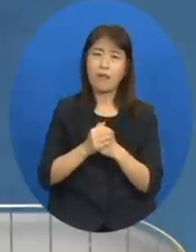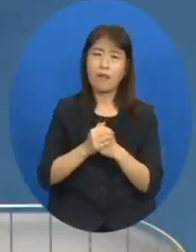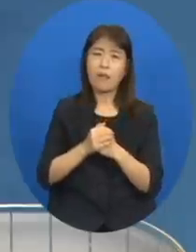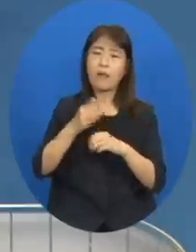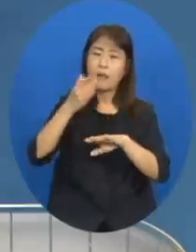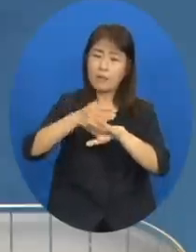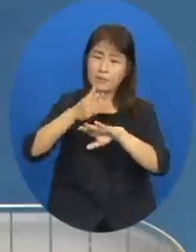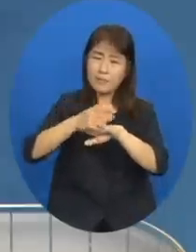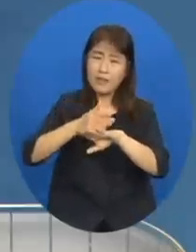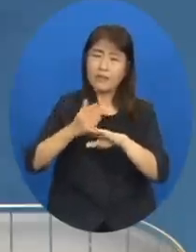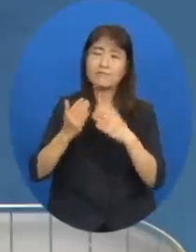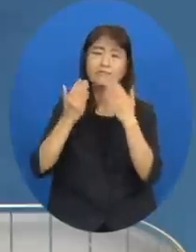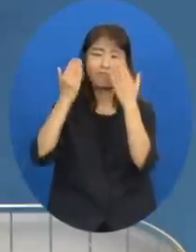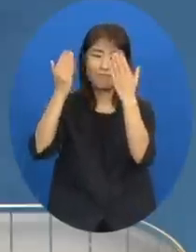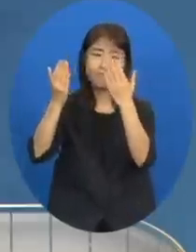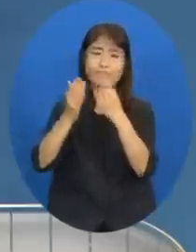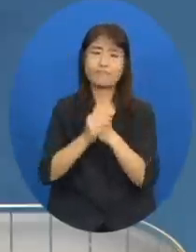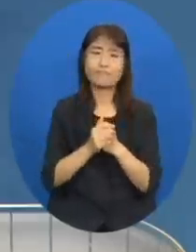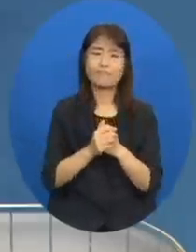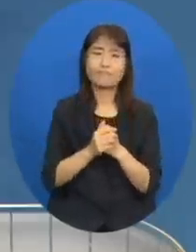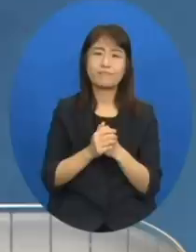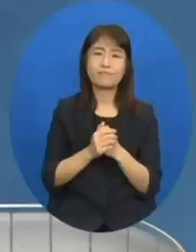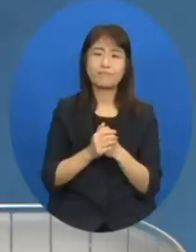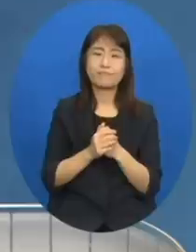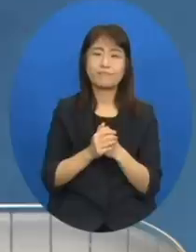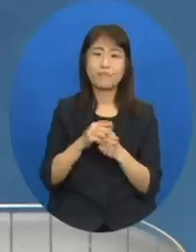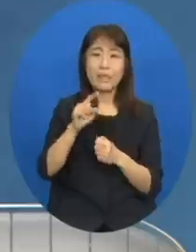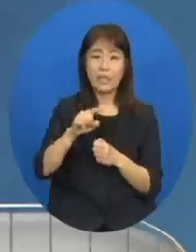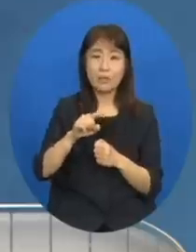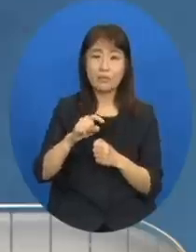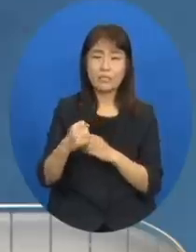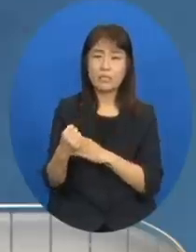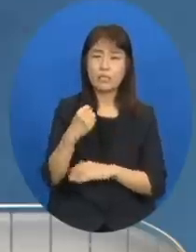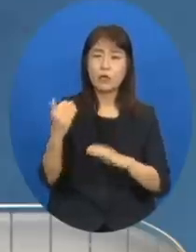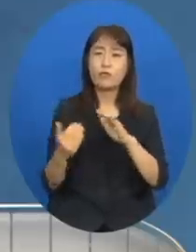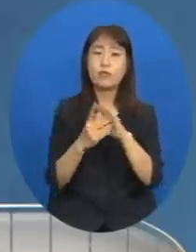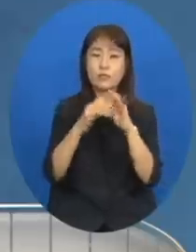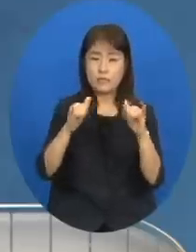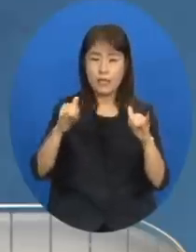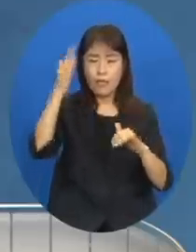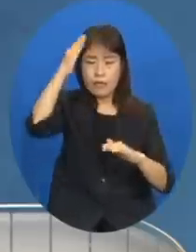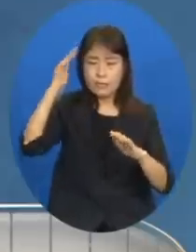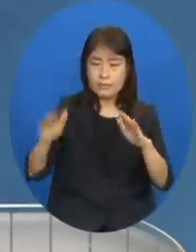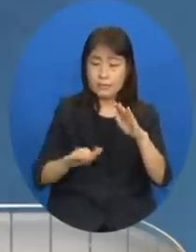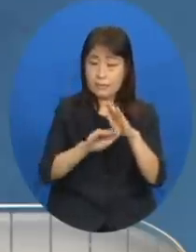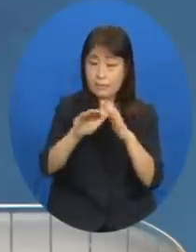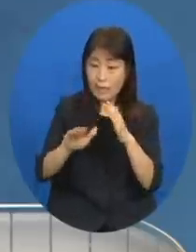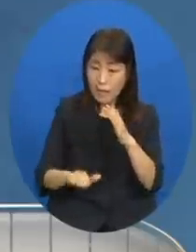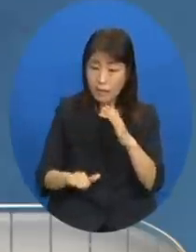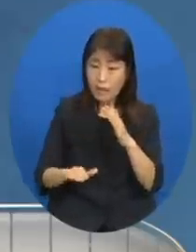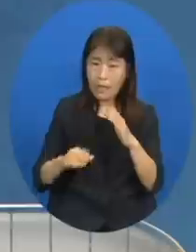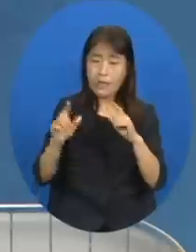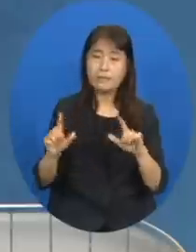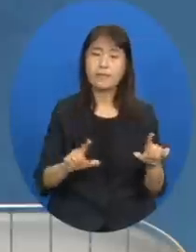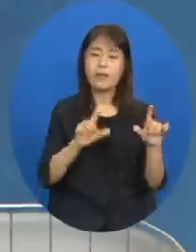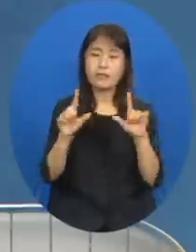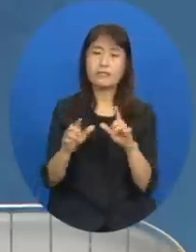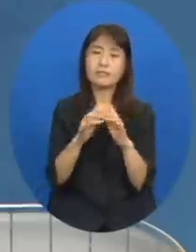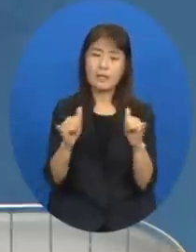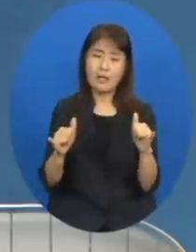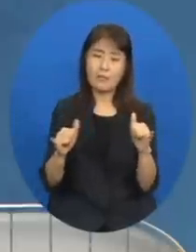주님께 올려 드렸어요 이것이 전능자의 근을 아래 거하는 사람의 믿음인